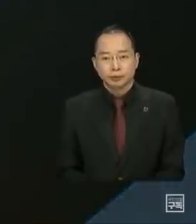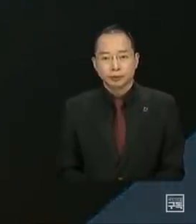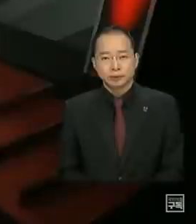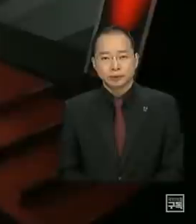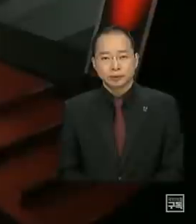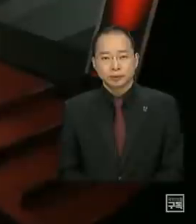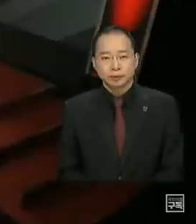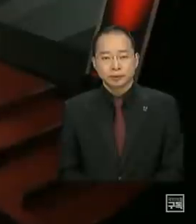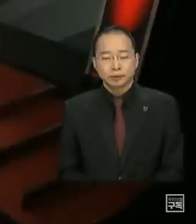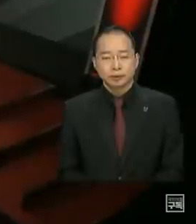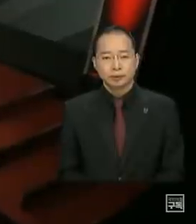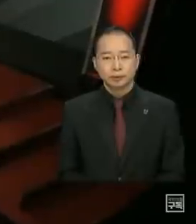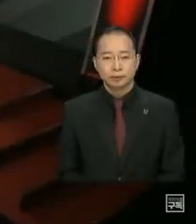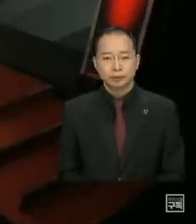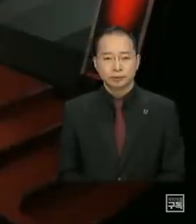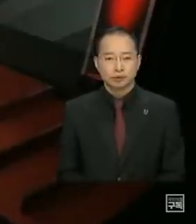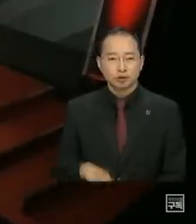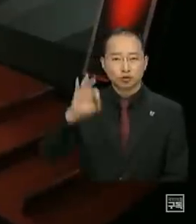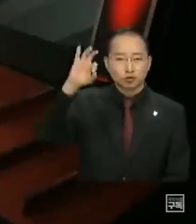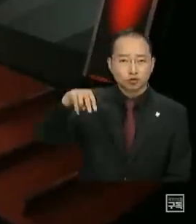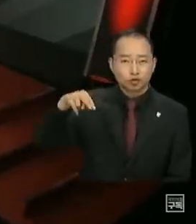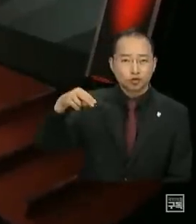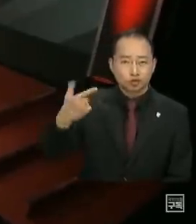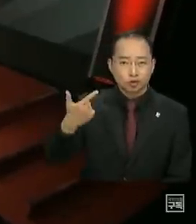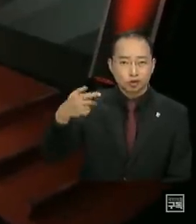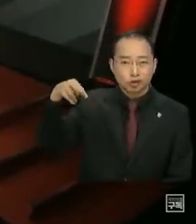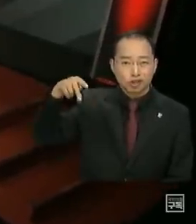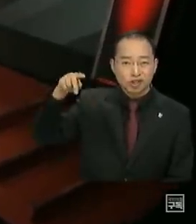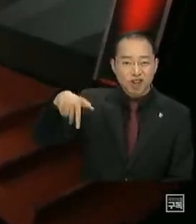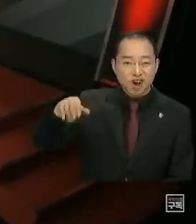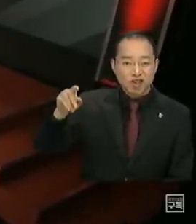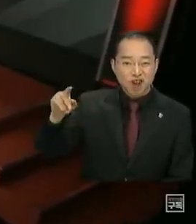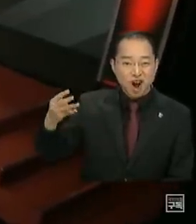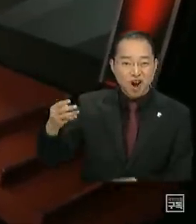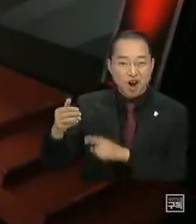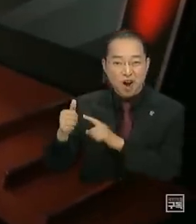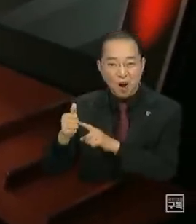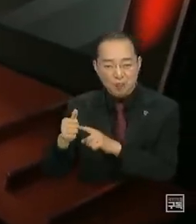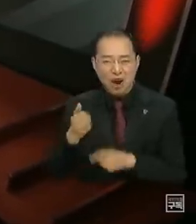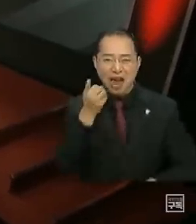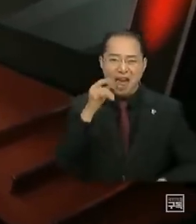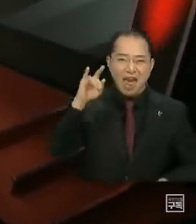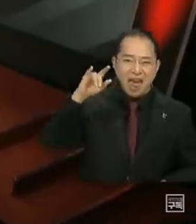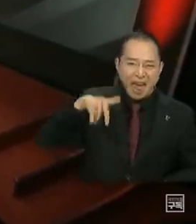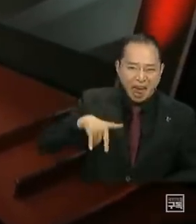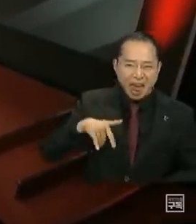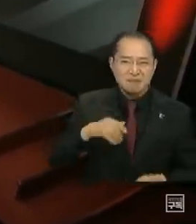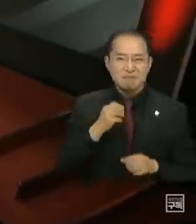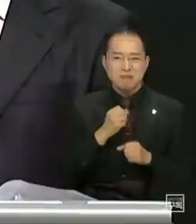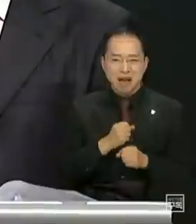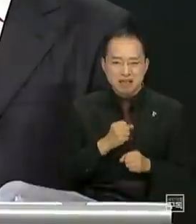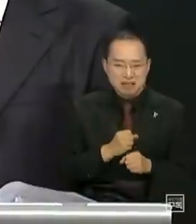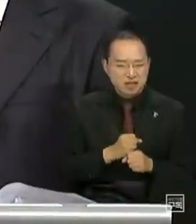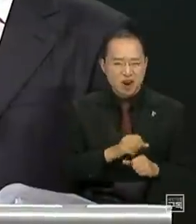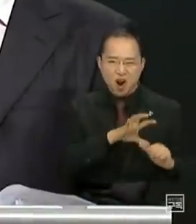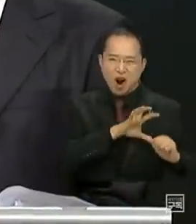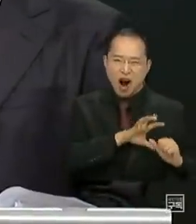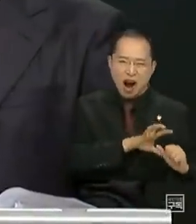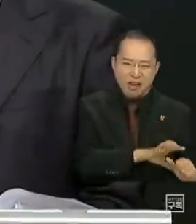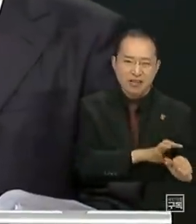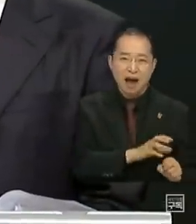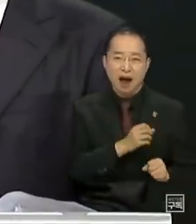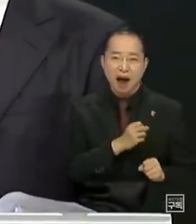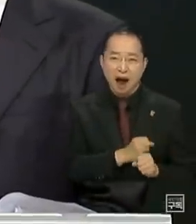이제 윤석열 후보님은 자꾸 핵확장 확장 억제 확장